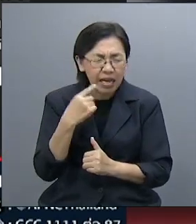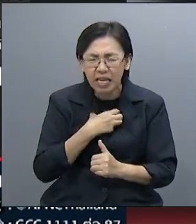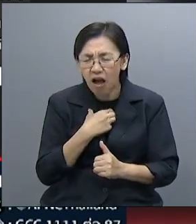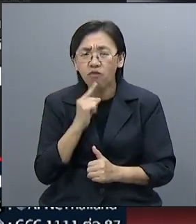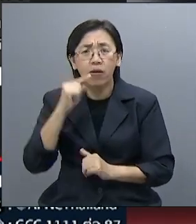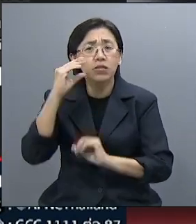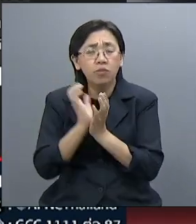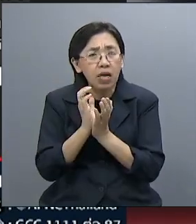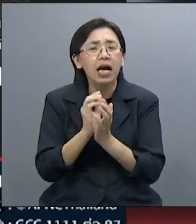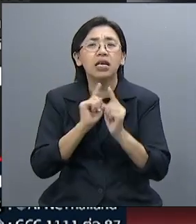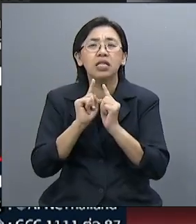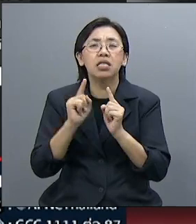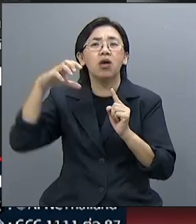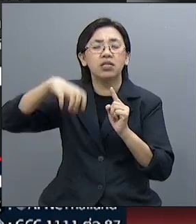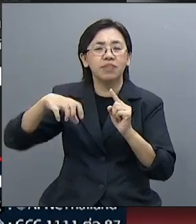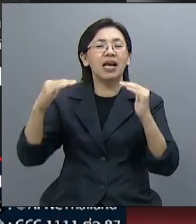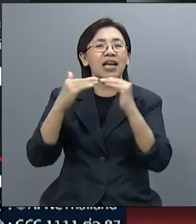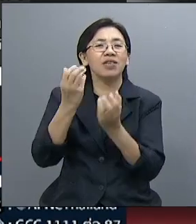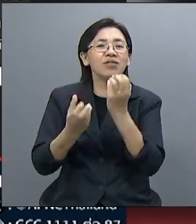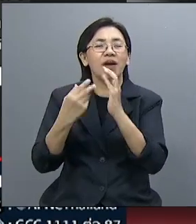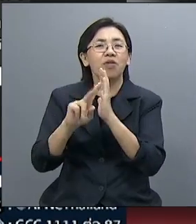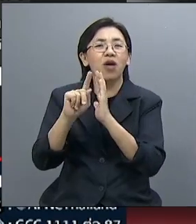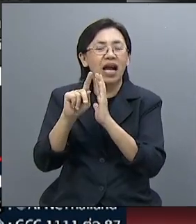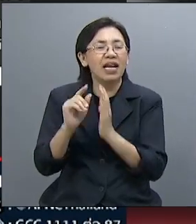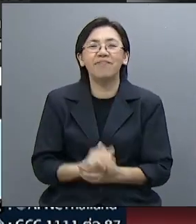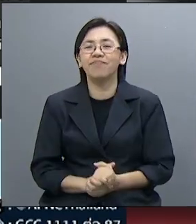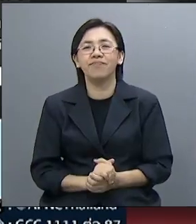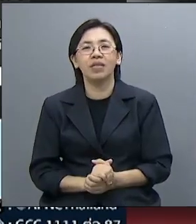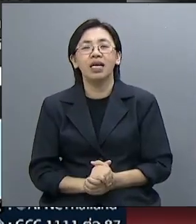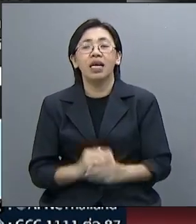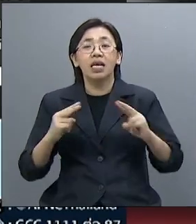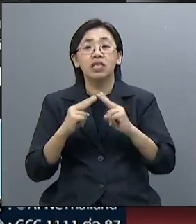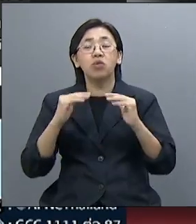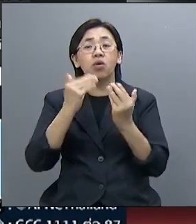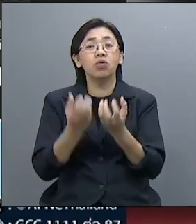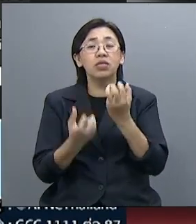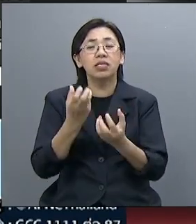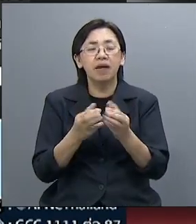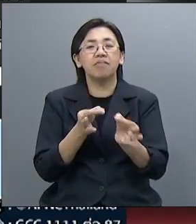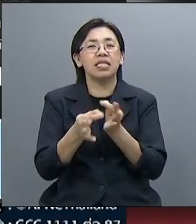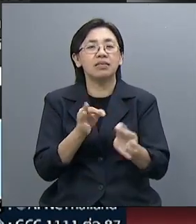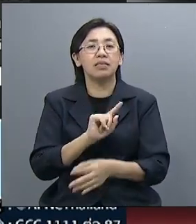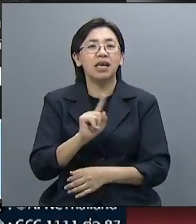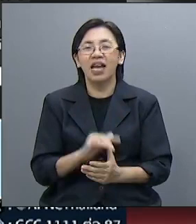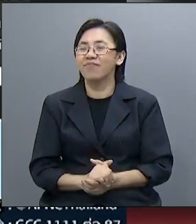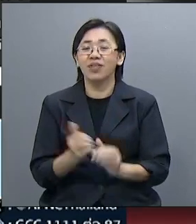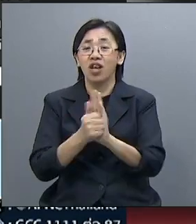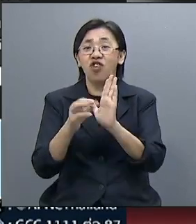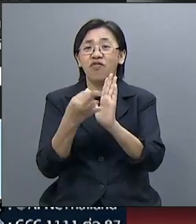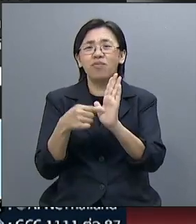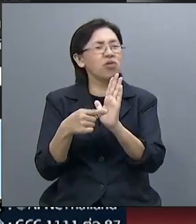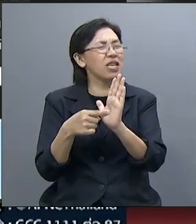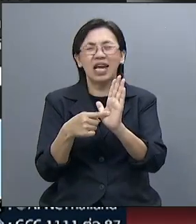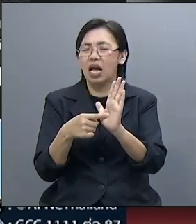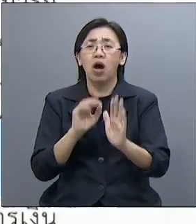ยุติธรรมจังหวัดขอนแก่นเรื่องนี้ทางสำนักงานปลัดกระทรวงยุติธรรมกระทรวงยุติธรรมตรวจสอบข้อมูลแล้วะชี้แจงว่าเพจดังกล่าวไม่ใช่เพจ